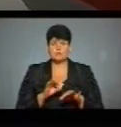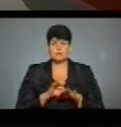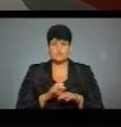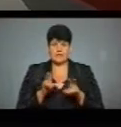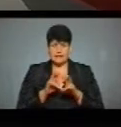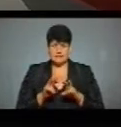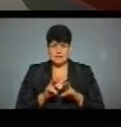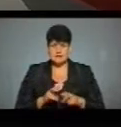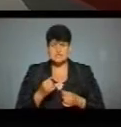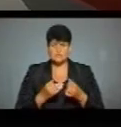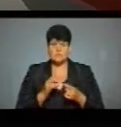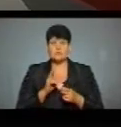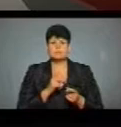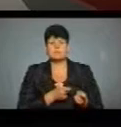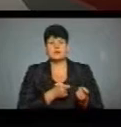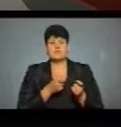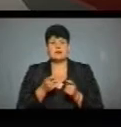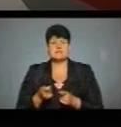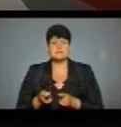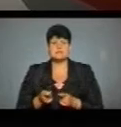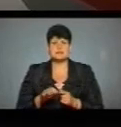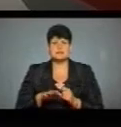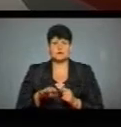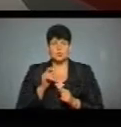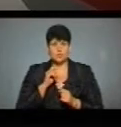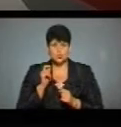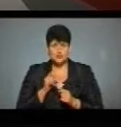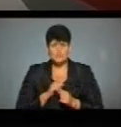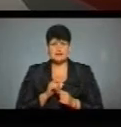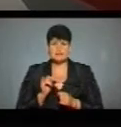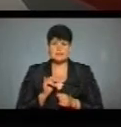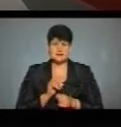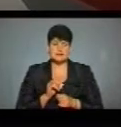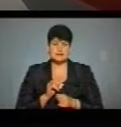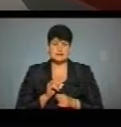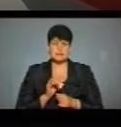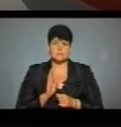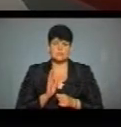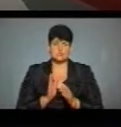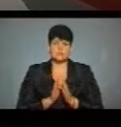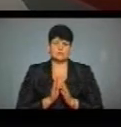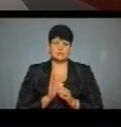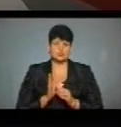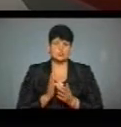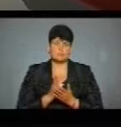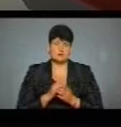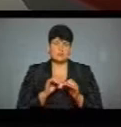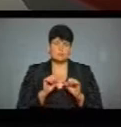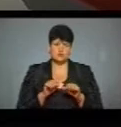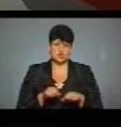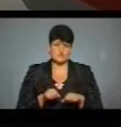аналіз автомобілів, які ввезені на територію України, і будемо мати